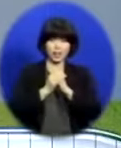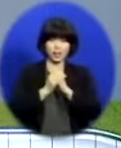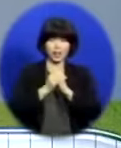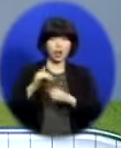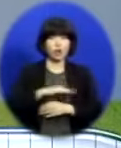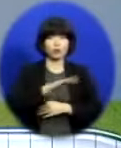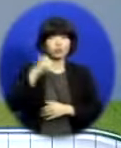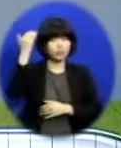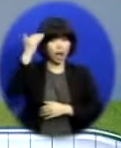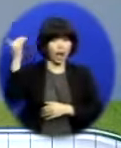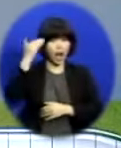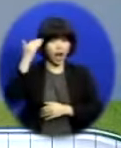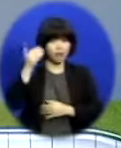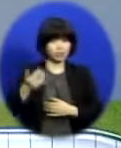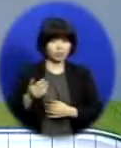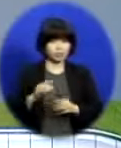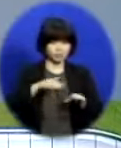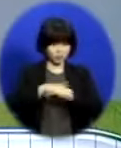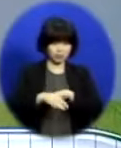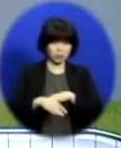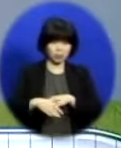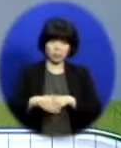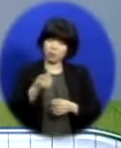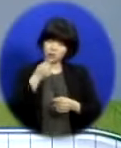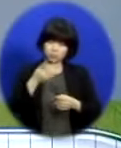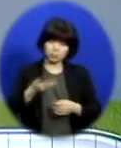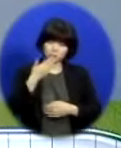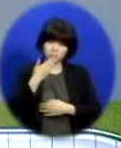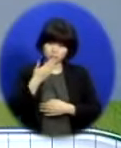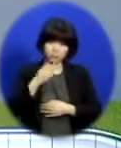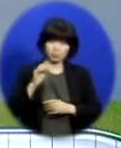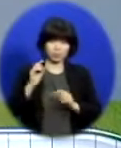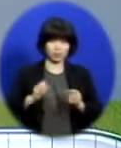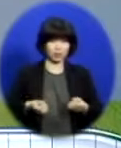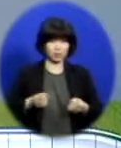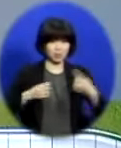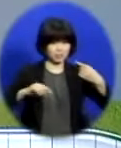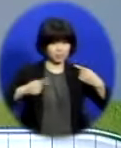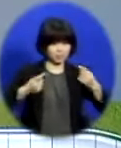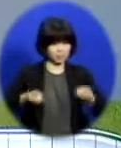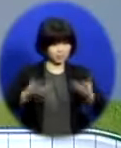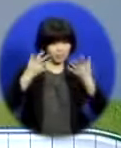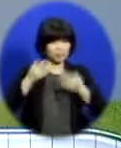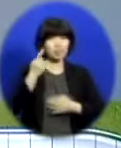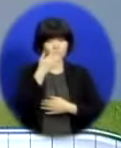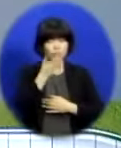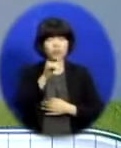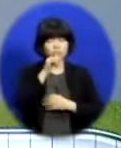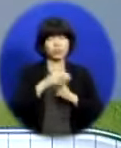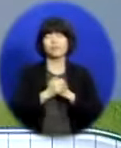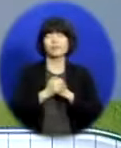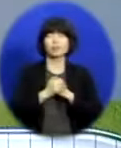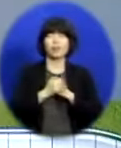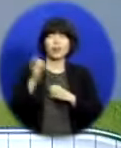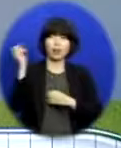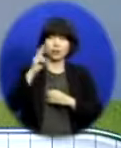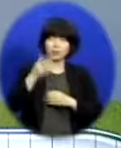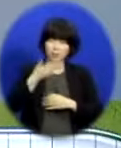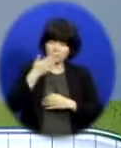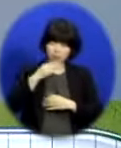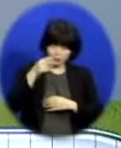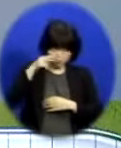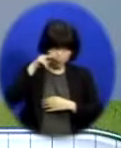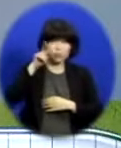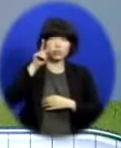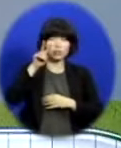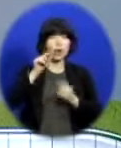한국식으로 말하면 뭐 떡국을 먹는 설 날이었을까 그런데 갑자기 밥을 먹다가 눈을 들어서